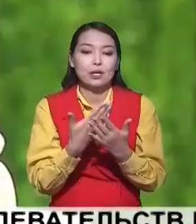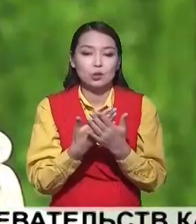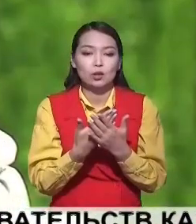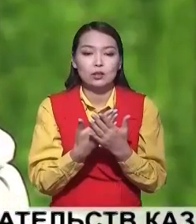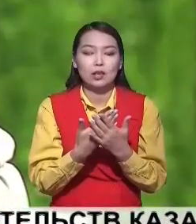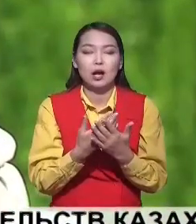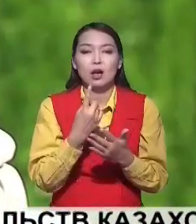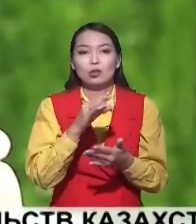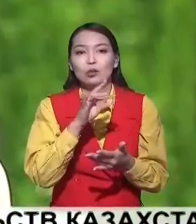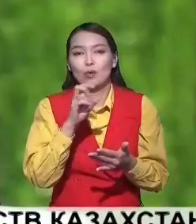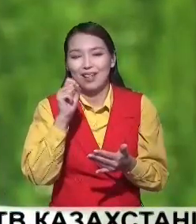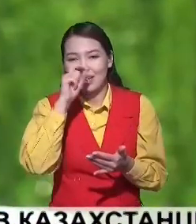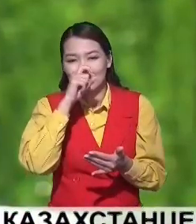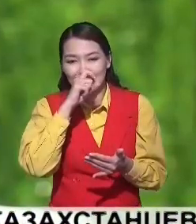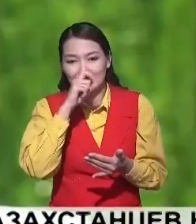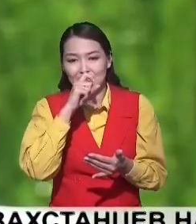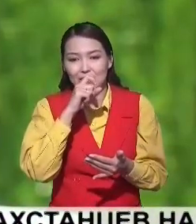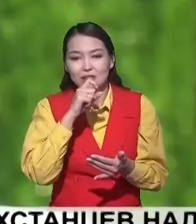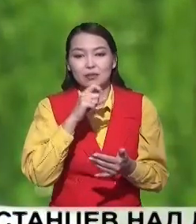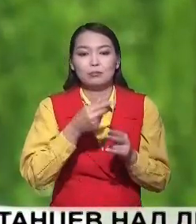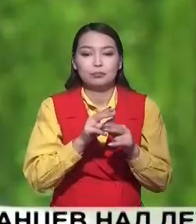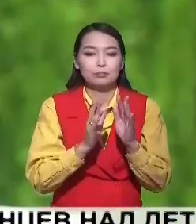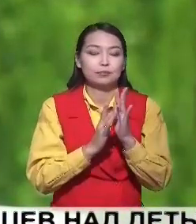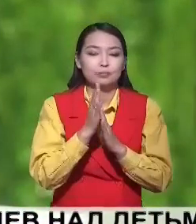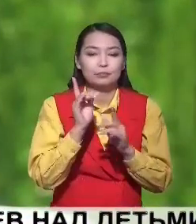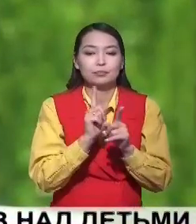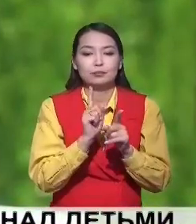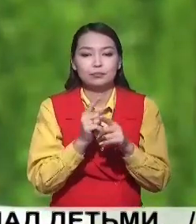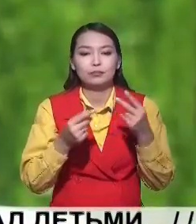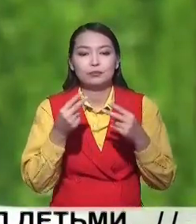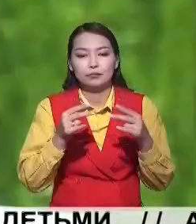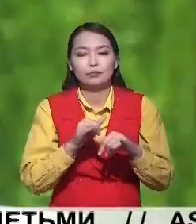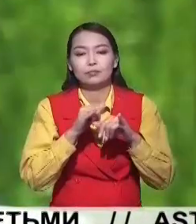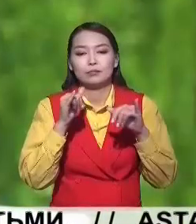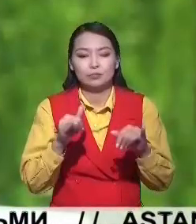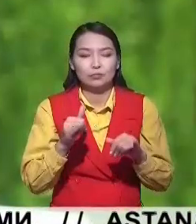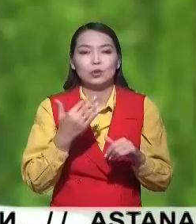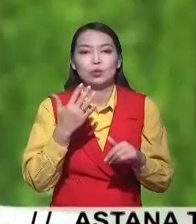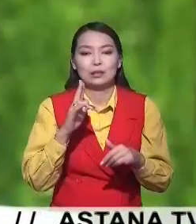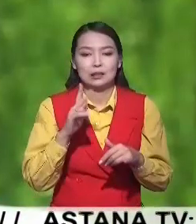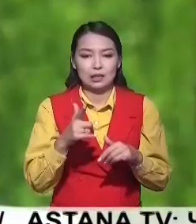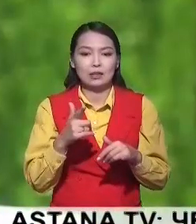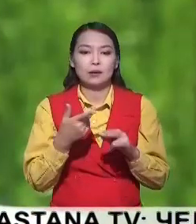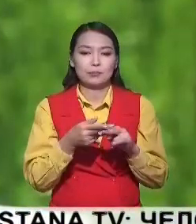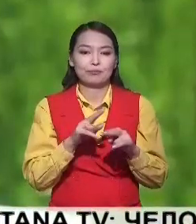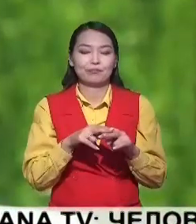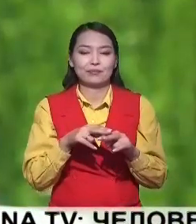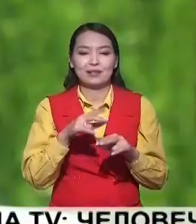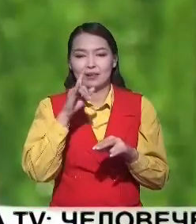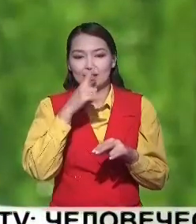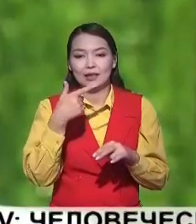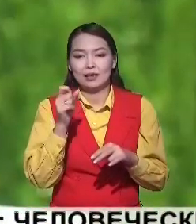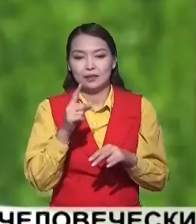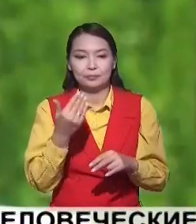1 тонны углекислого газа. И от 350 литров нефти эта цифра доходит до 900 килограмм углекислого газа. То есть, если